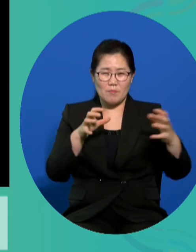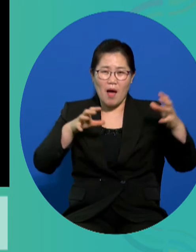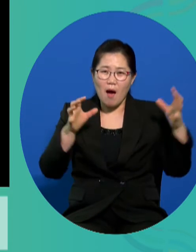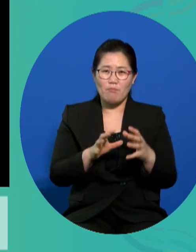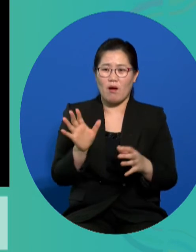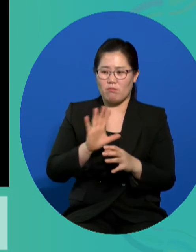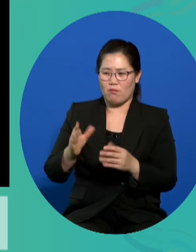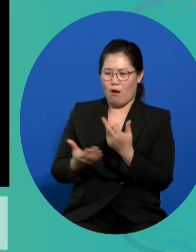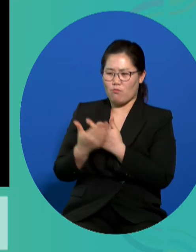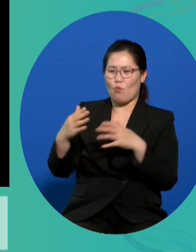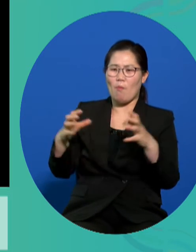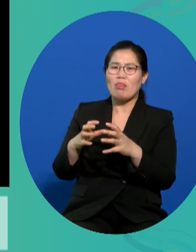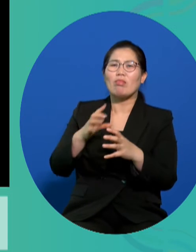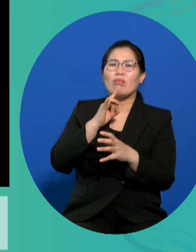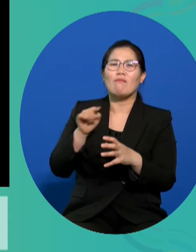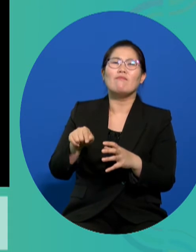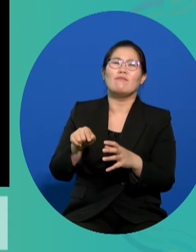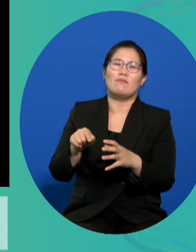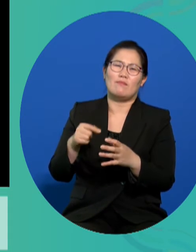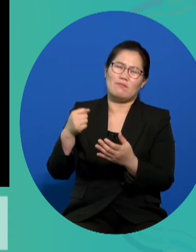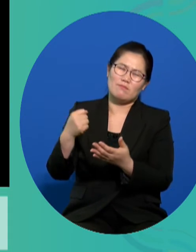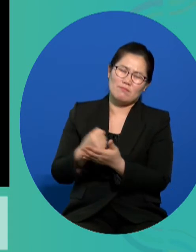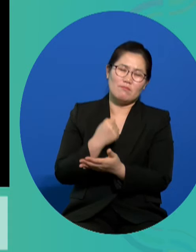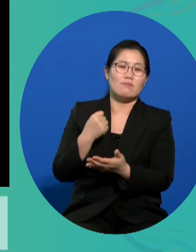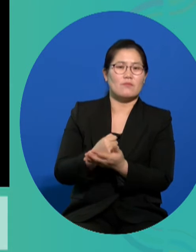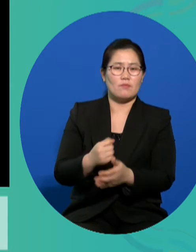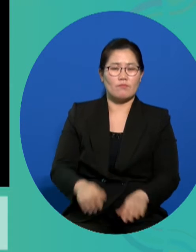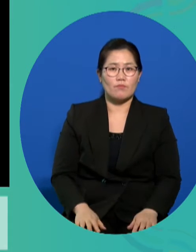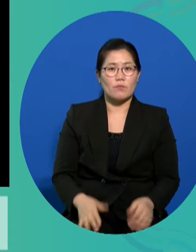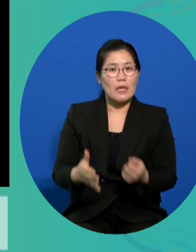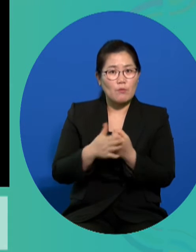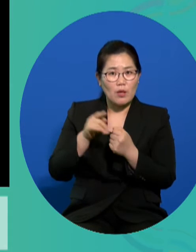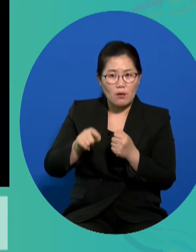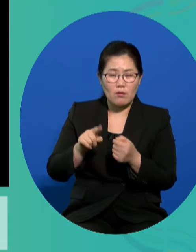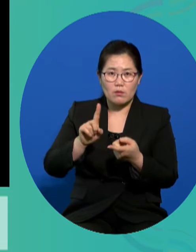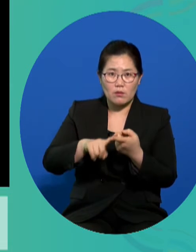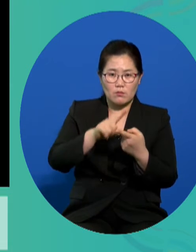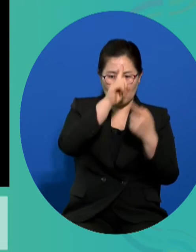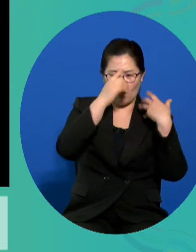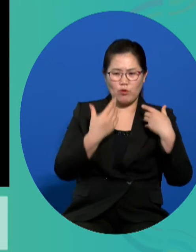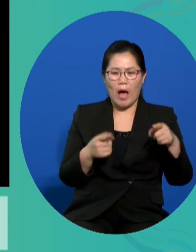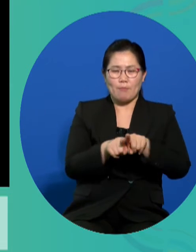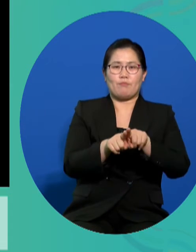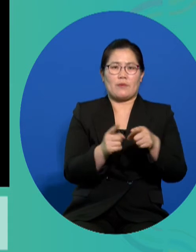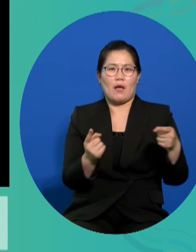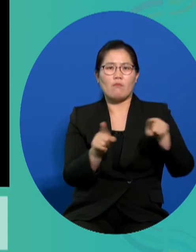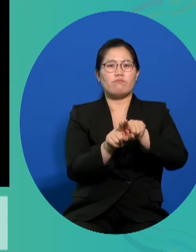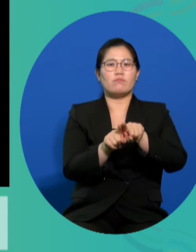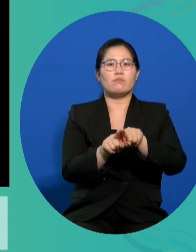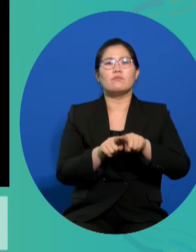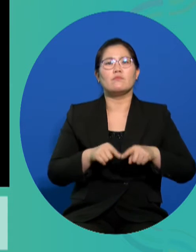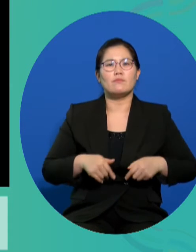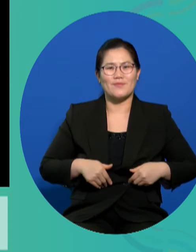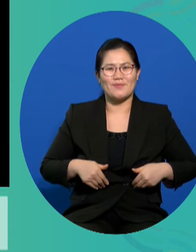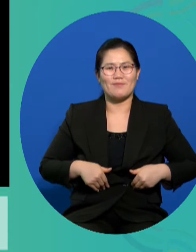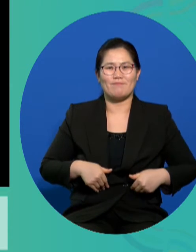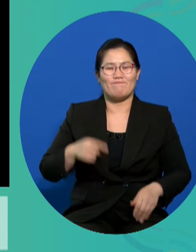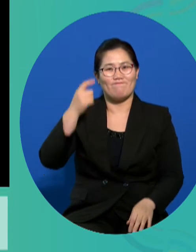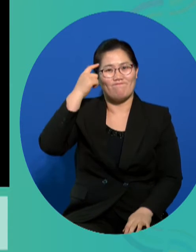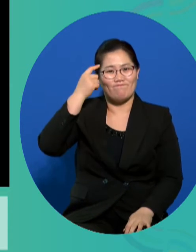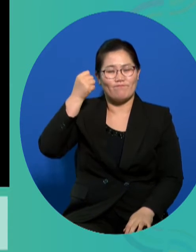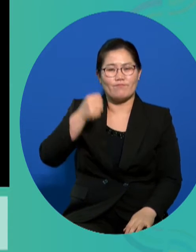부족하니까 앞으로는 이제 그런 부족 부분들은 조금 더 소통하고 협력하면 해결할 수 있지 않을까 그런 생각도